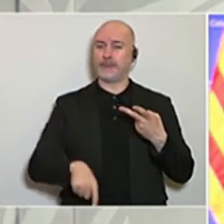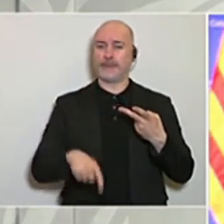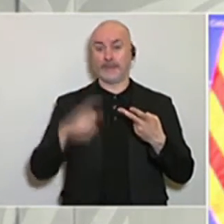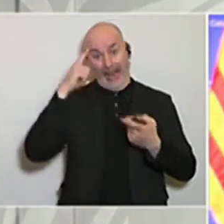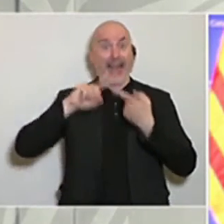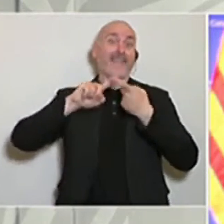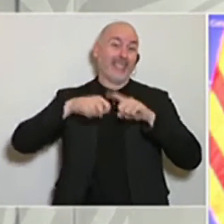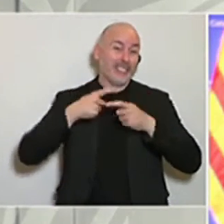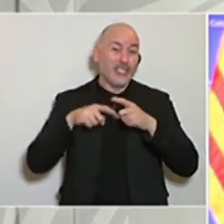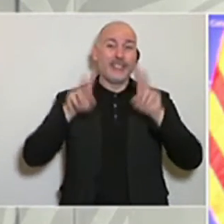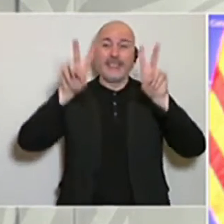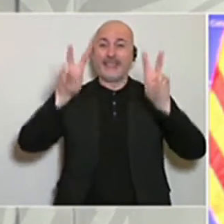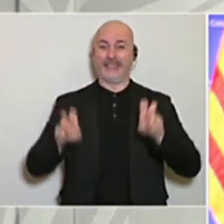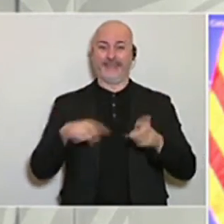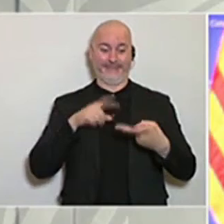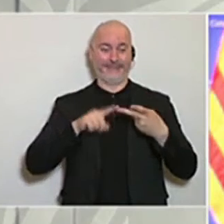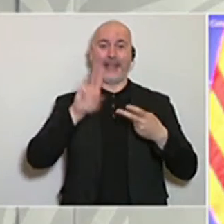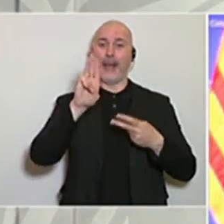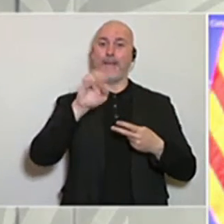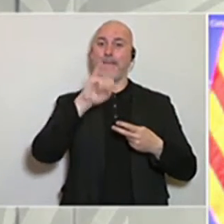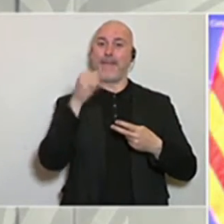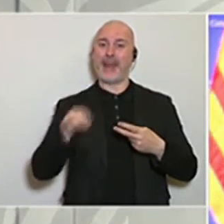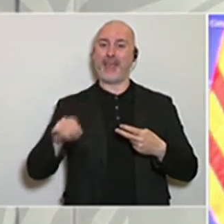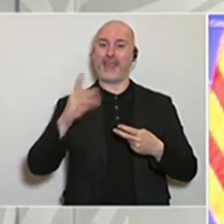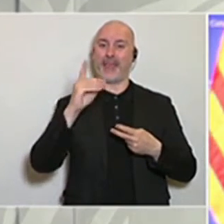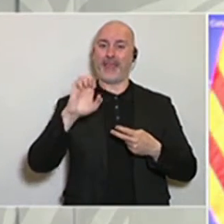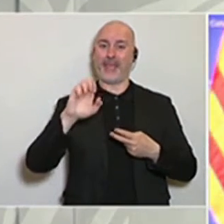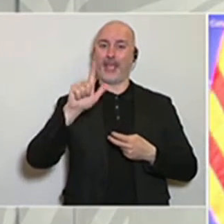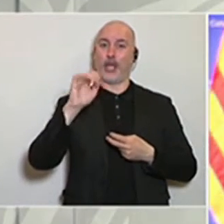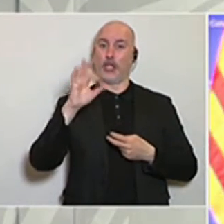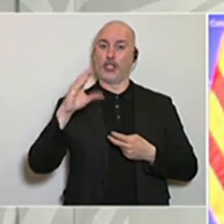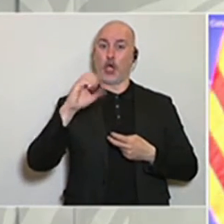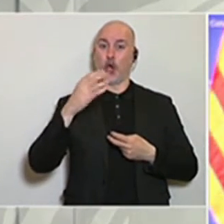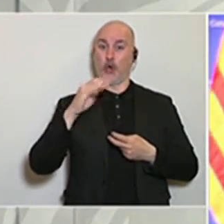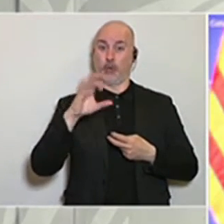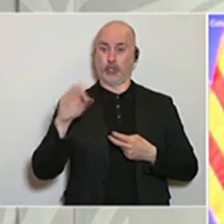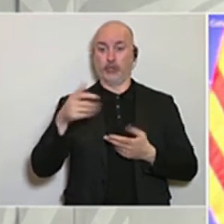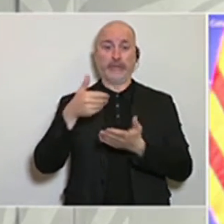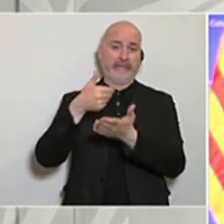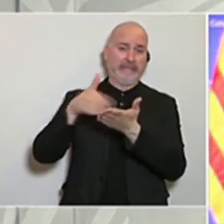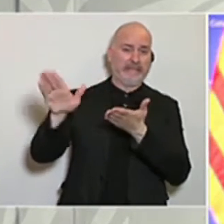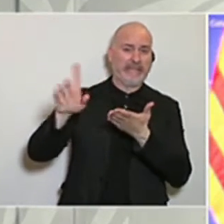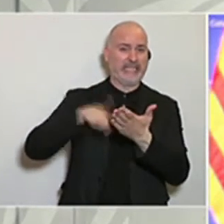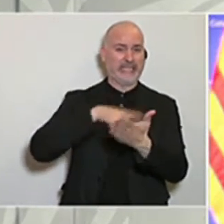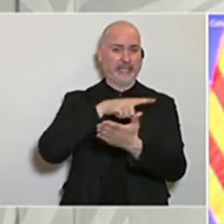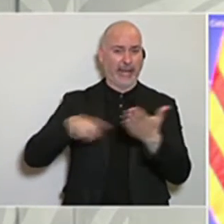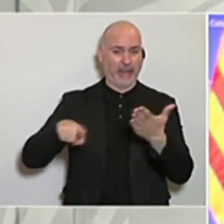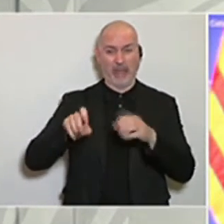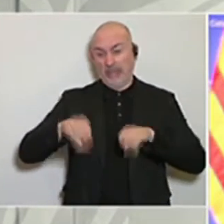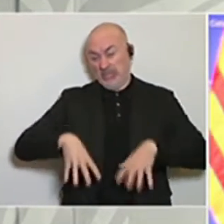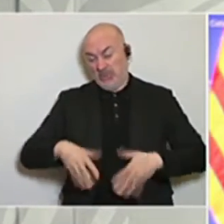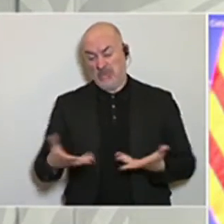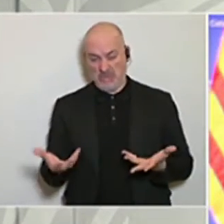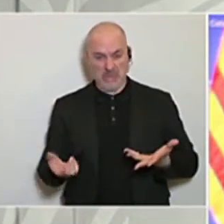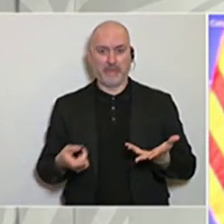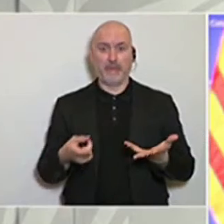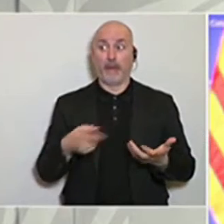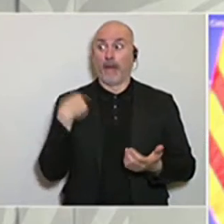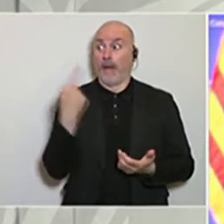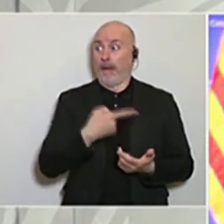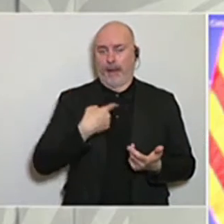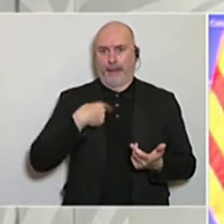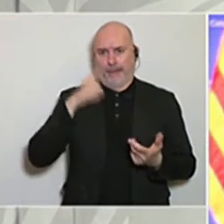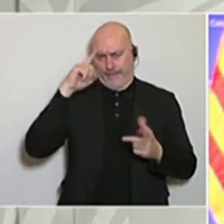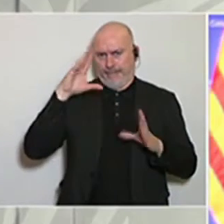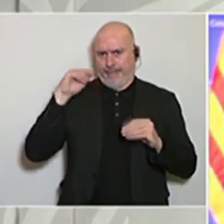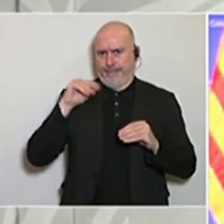sobre Pérez de los Cobes i el seu cessament o dimissió, doncs, en aquest sentit, doncs, miri, ens sorprèn, no?, doncs,